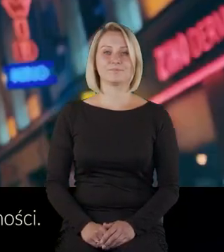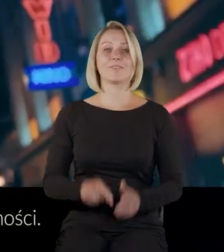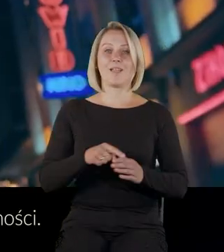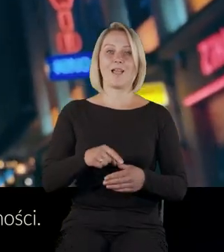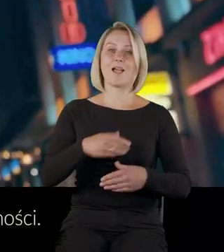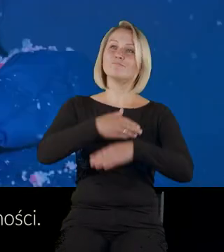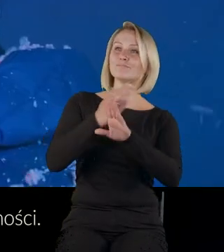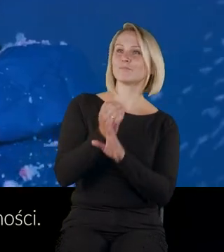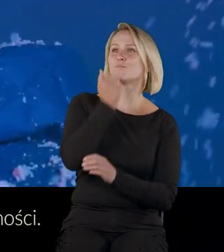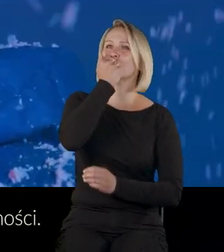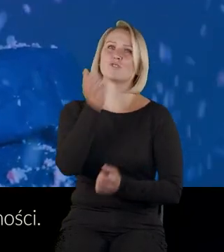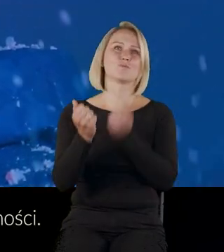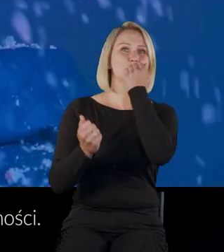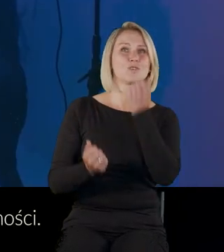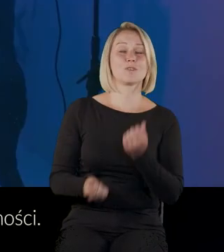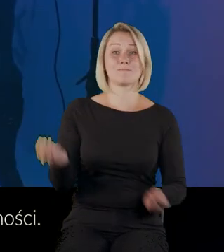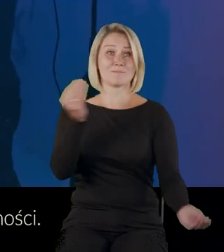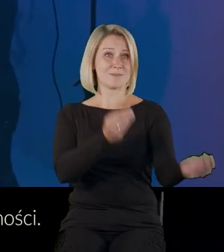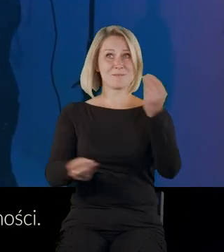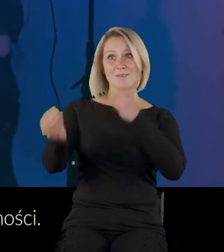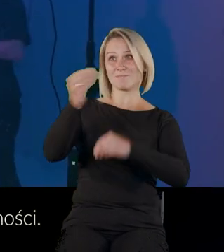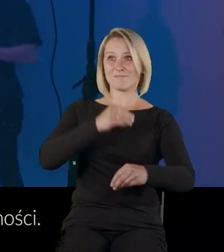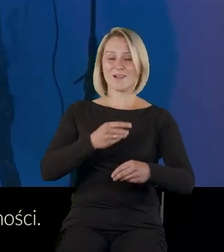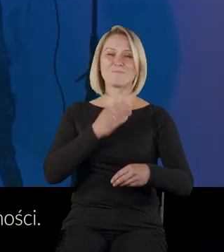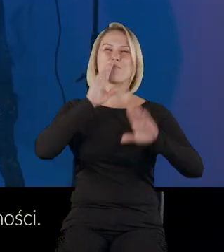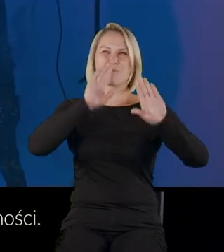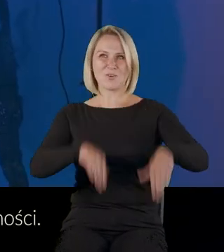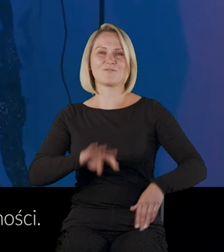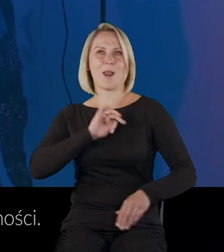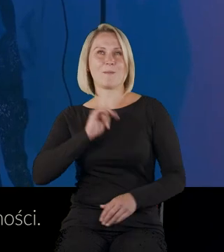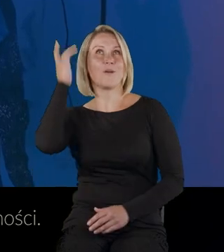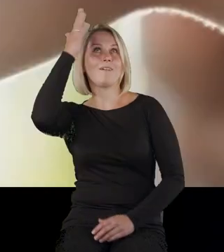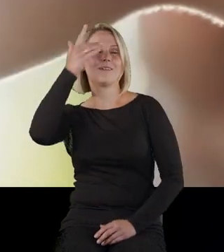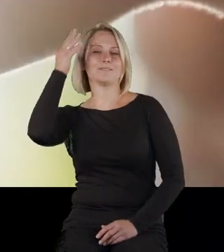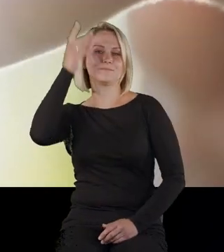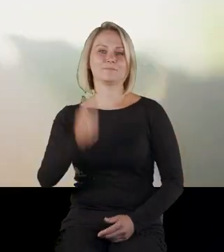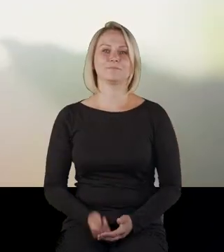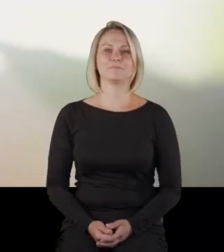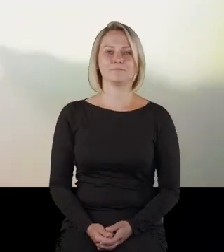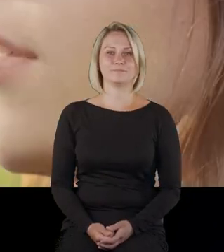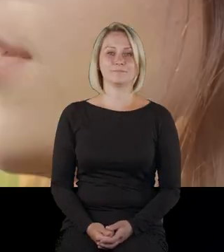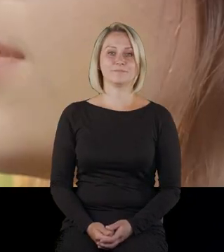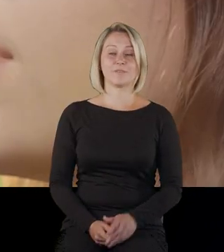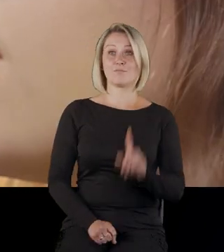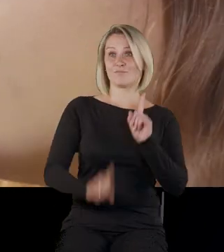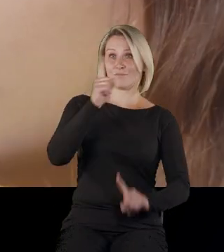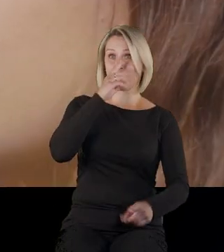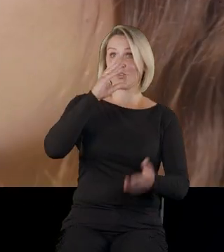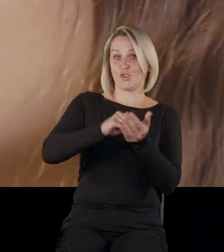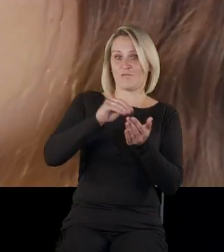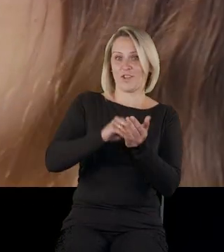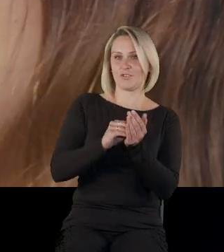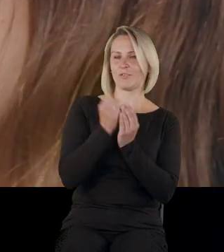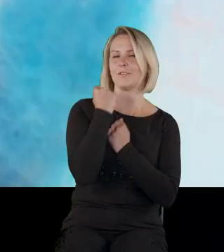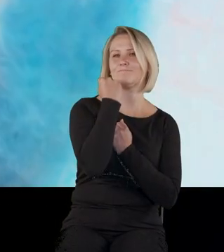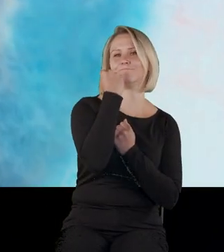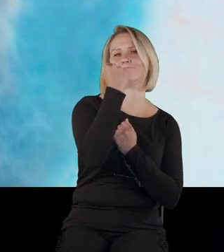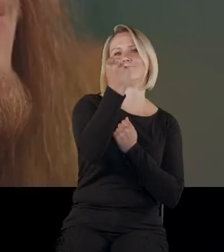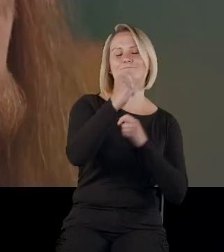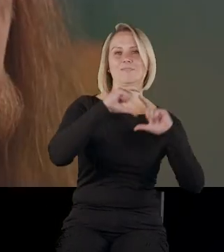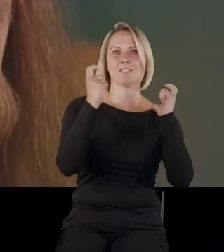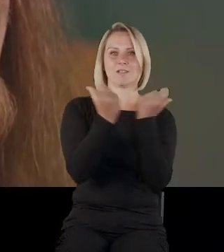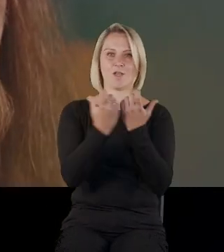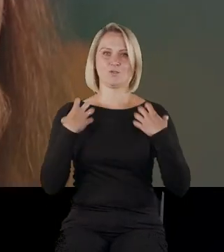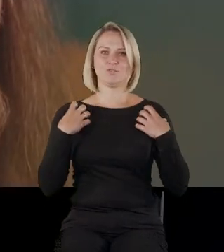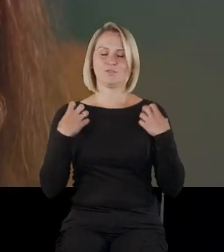Dzielimy się pasjami, tworzymy i dajemy upust kreatywności. Pewne doświadczenia zostają z nami na